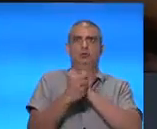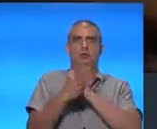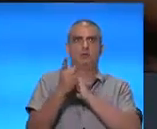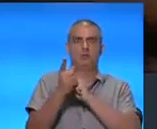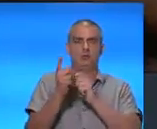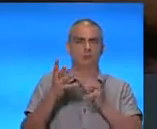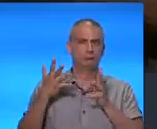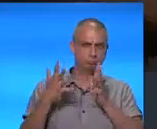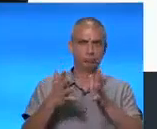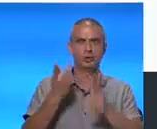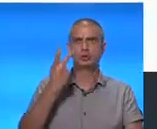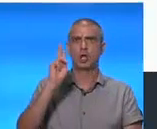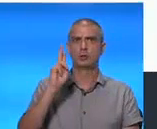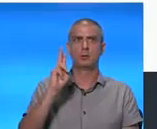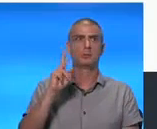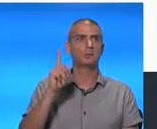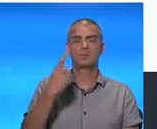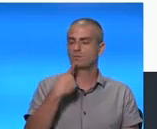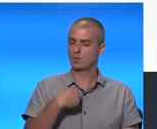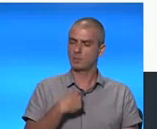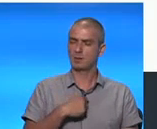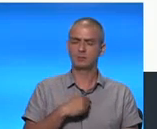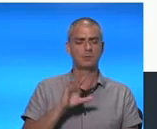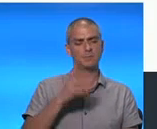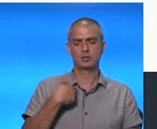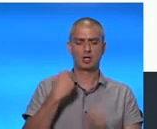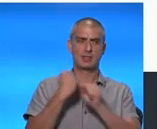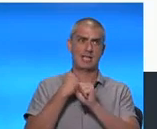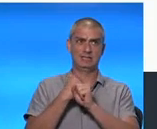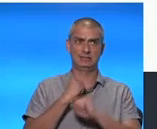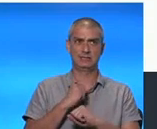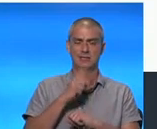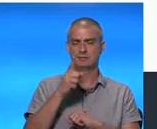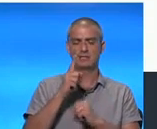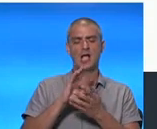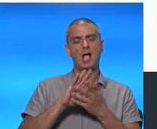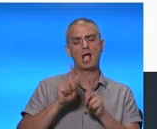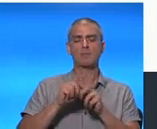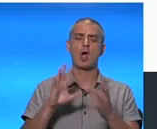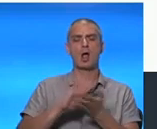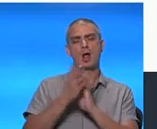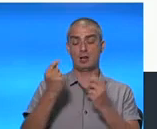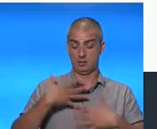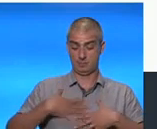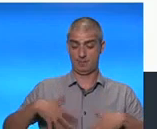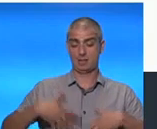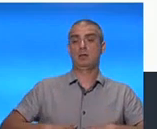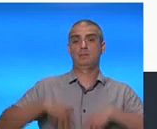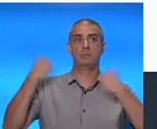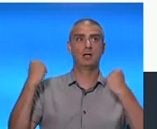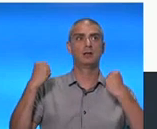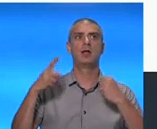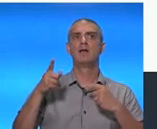נהייה אגרסיבי הרבה יותר זה אומר לי שמה שעשיתי זה החפצה זה שהורדתי את הבגדים זה